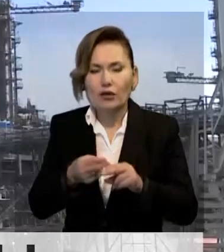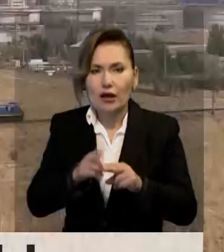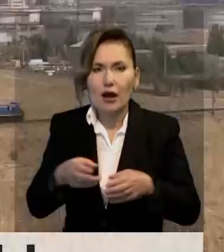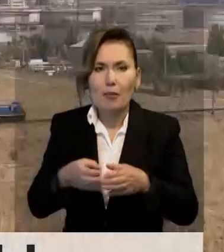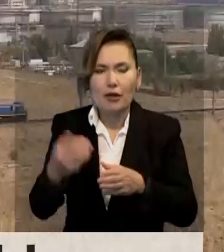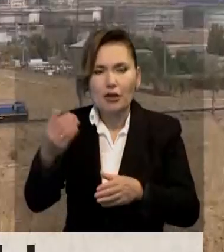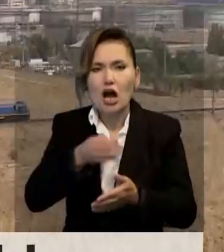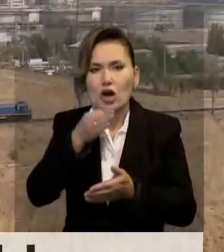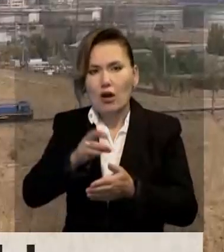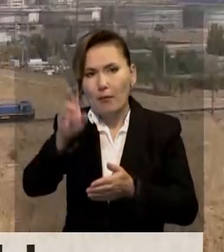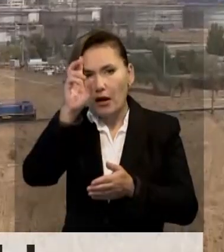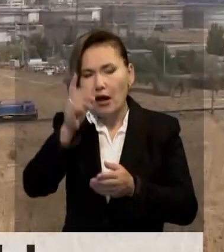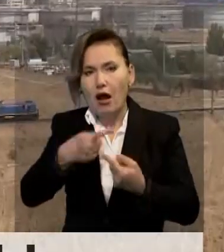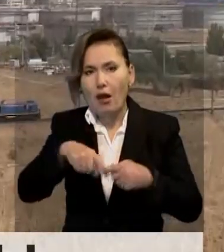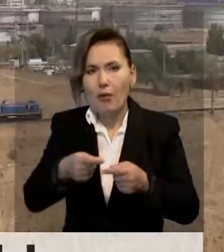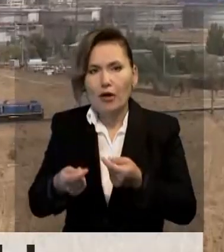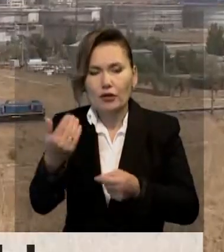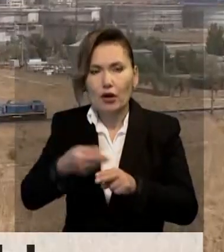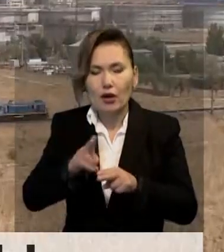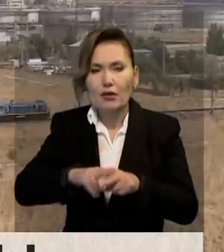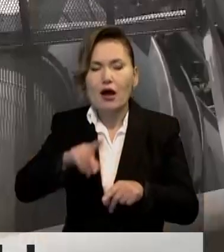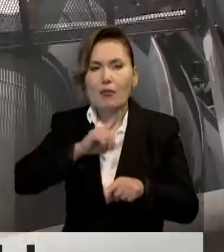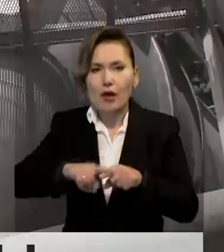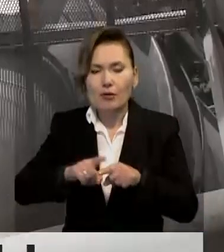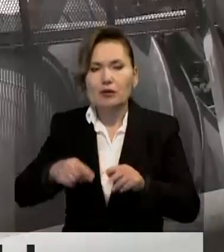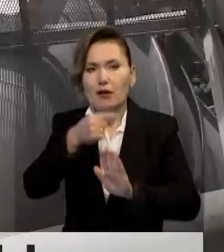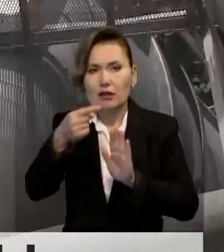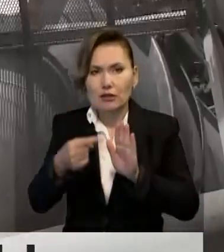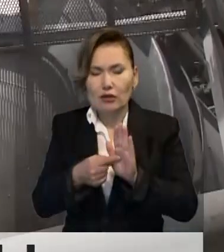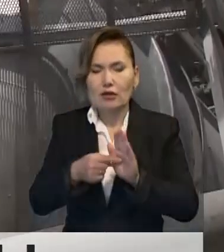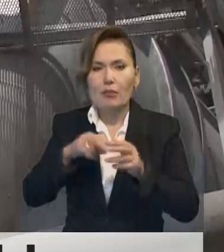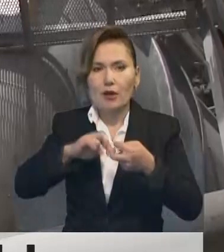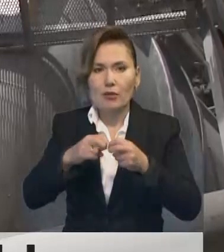және жауапты мемлекеттік орган басшыларына жағдайды қалыпқа келтіруді тапсырды.